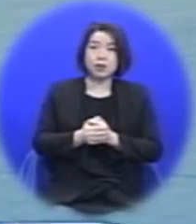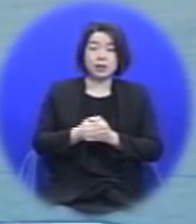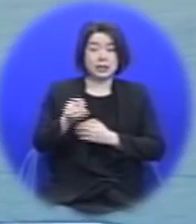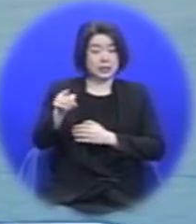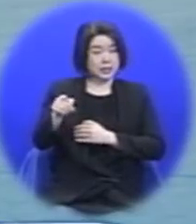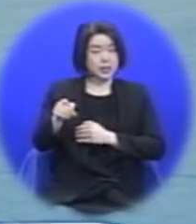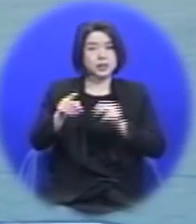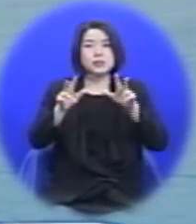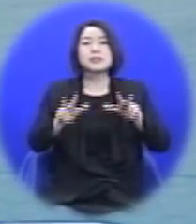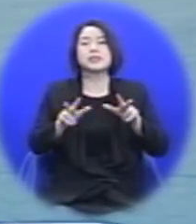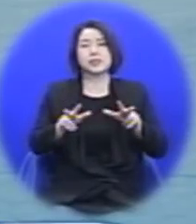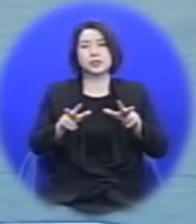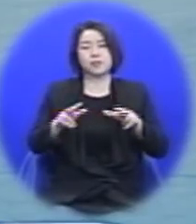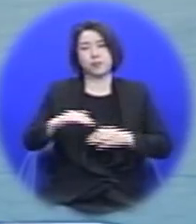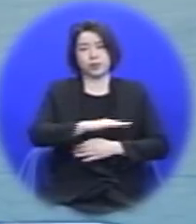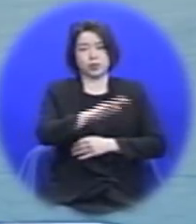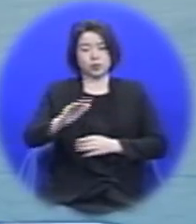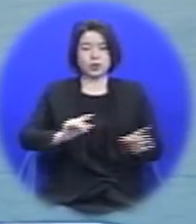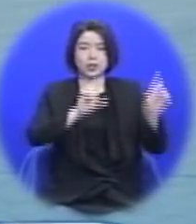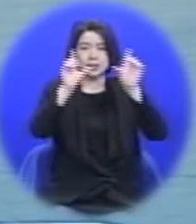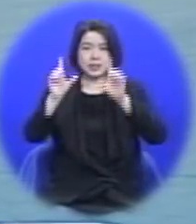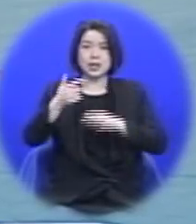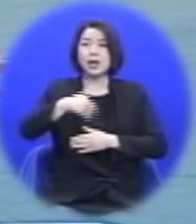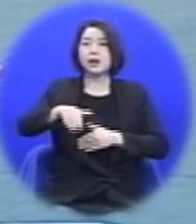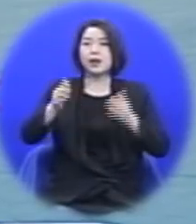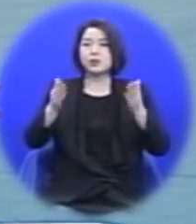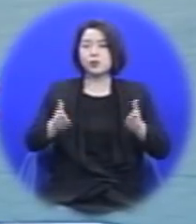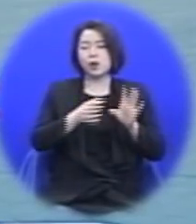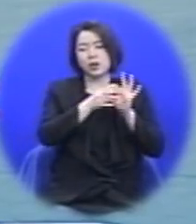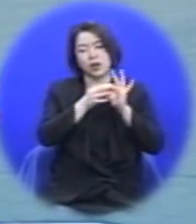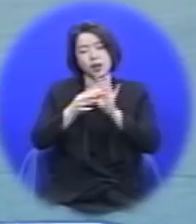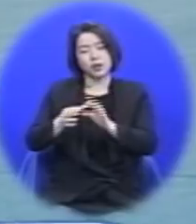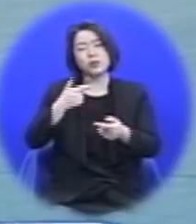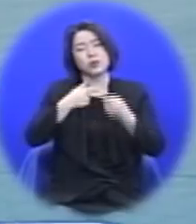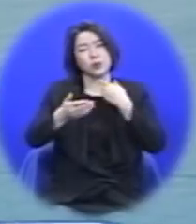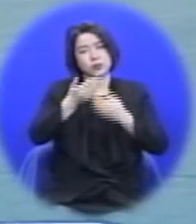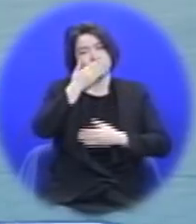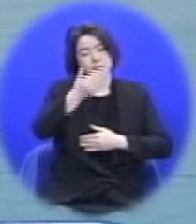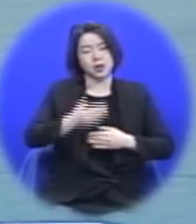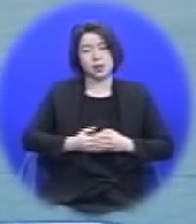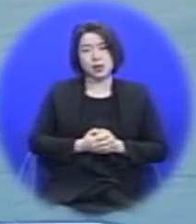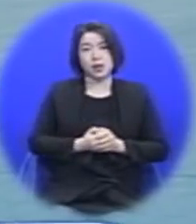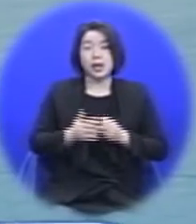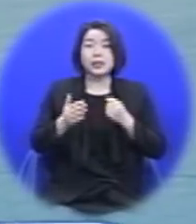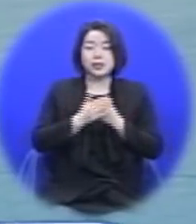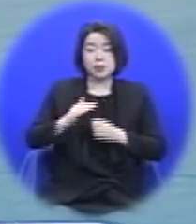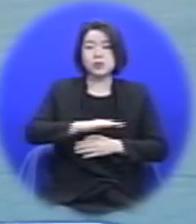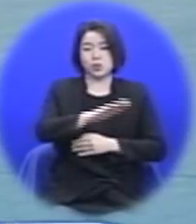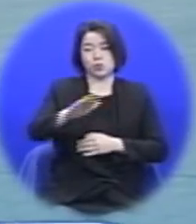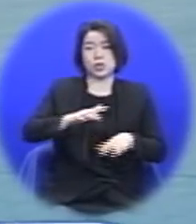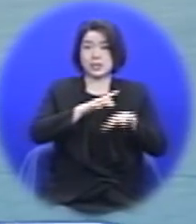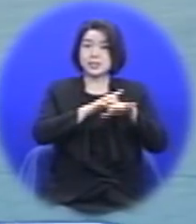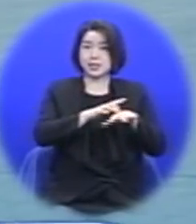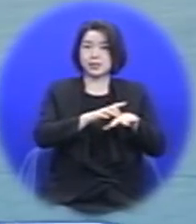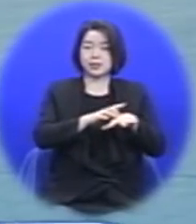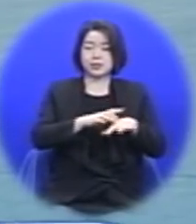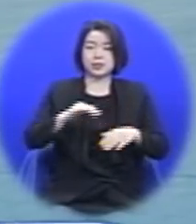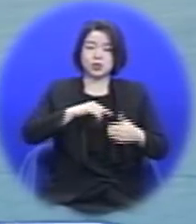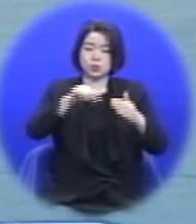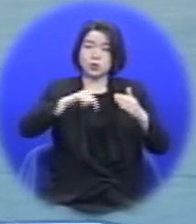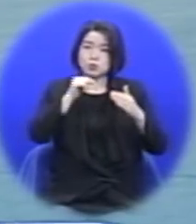그게 지금 우리가 살아가는 동안에 계속 겪는 일들입니다. 그래서 우리는 사탄이 우리